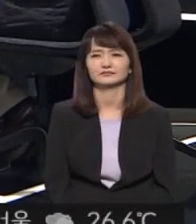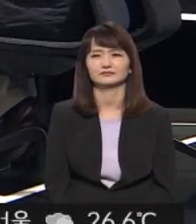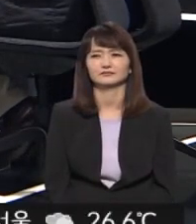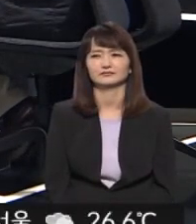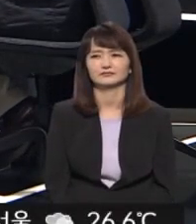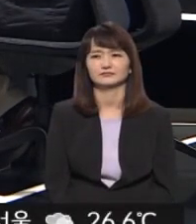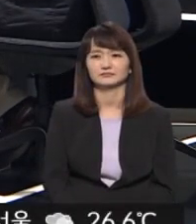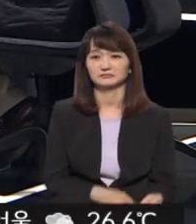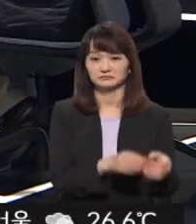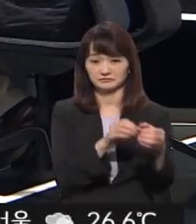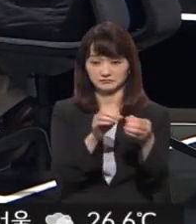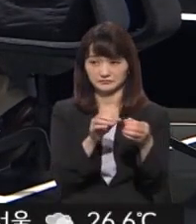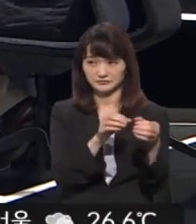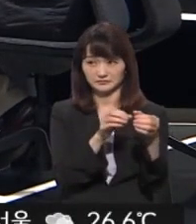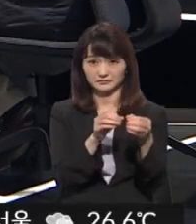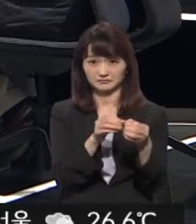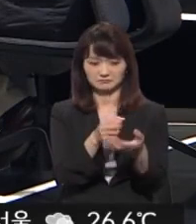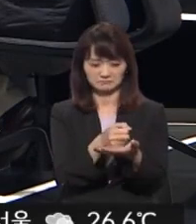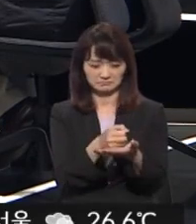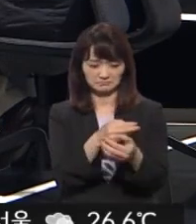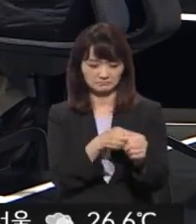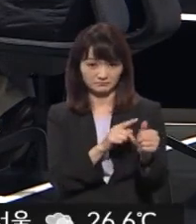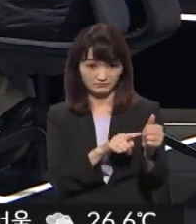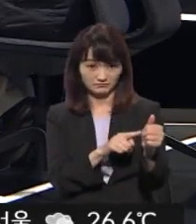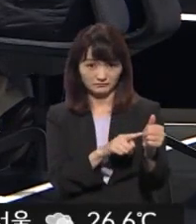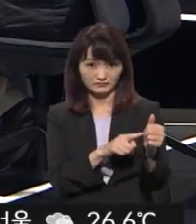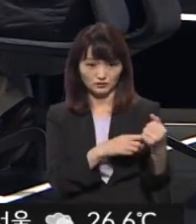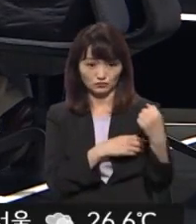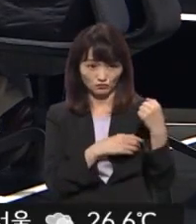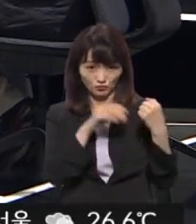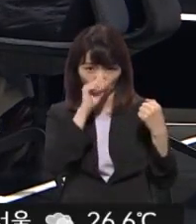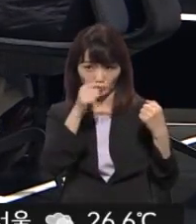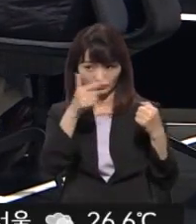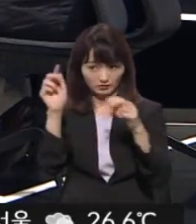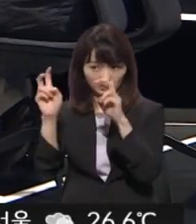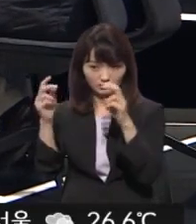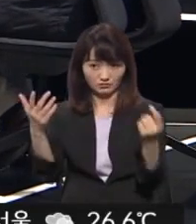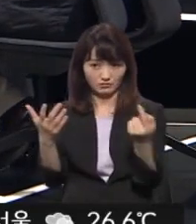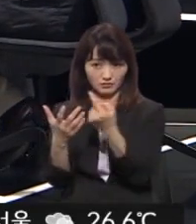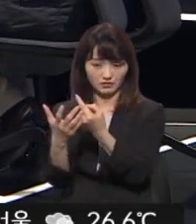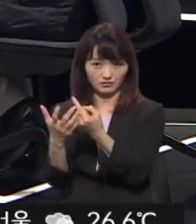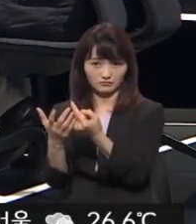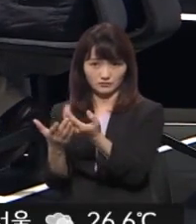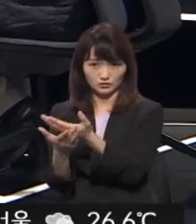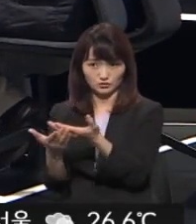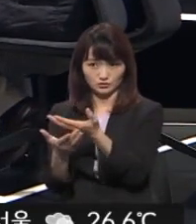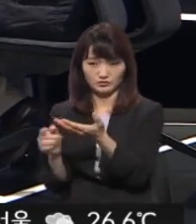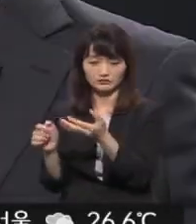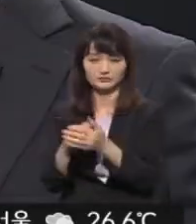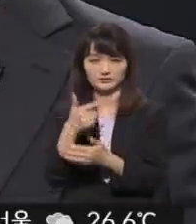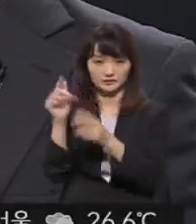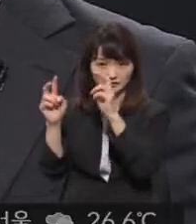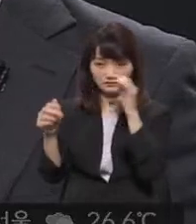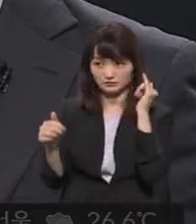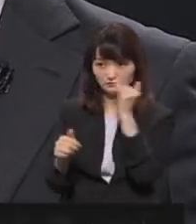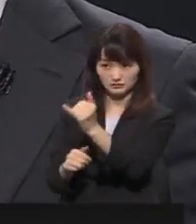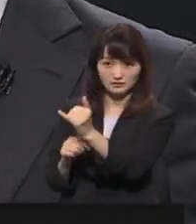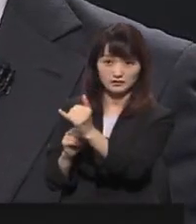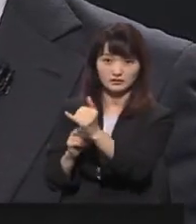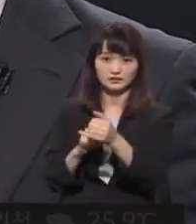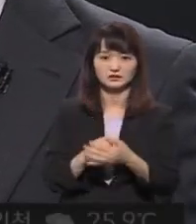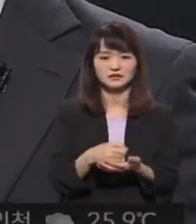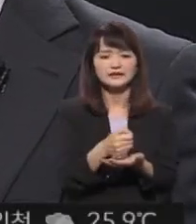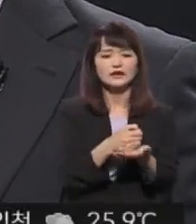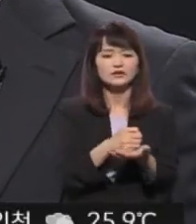네트워크가 좋네요 법사가도 그렇고 근데 아무튼 대기업들의 연락한 거 같은 경우는 뭐 사실 꼭